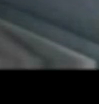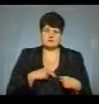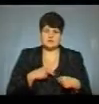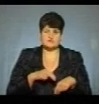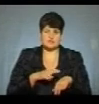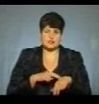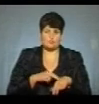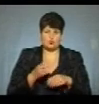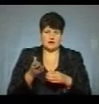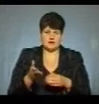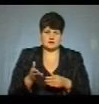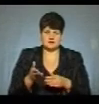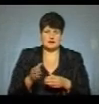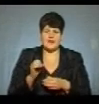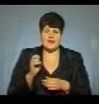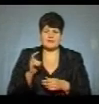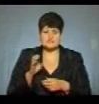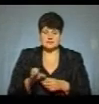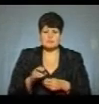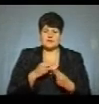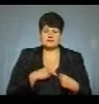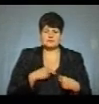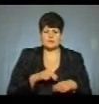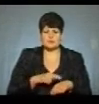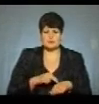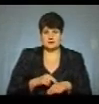працівники поліції, і екс-працівники-посадовці.